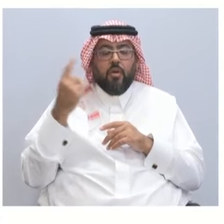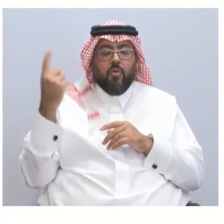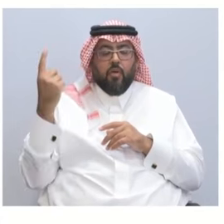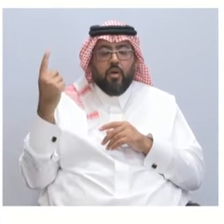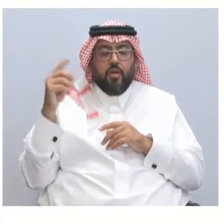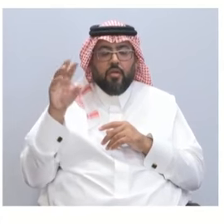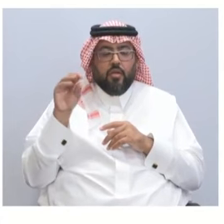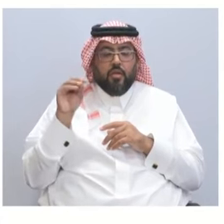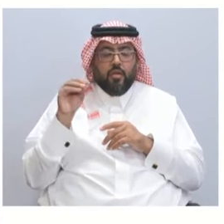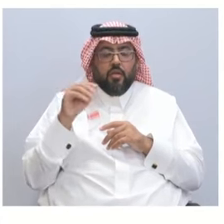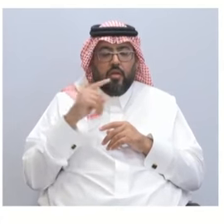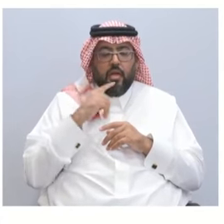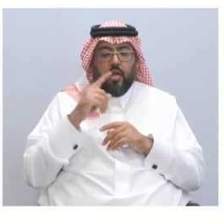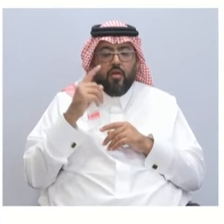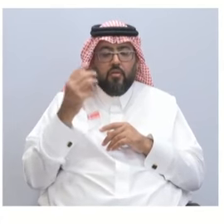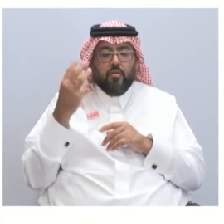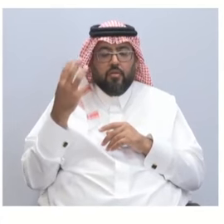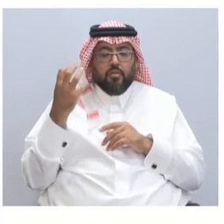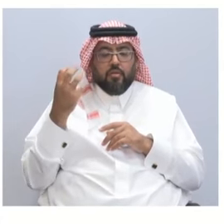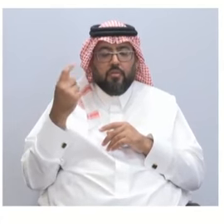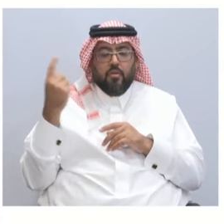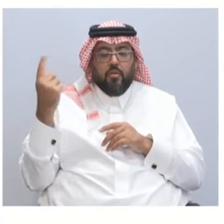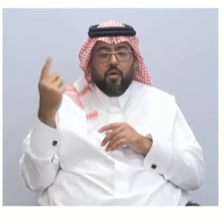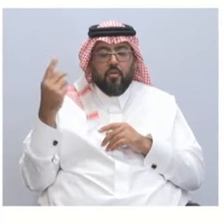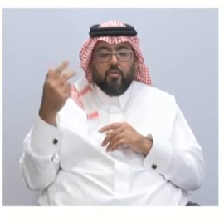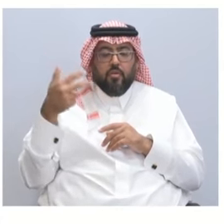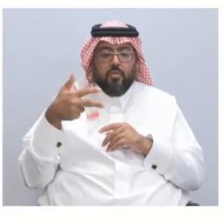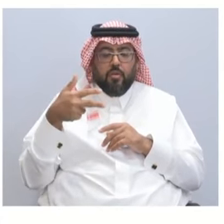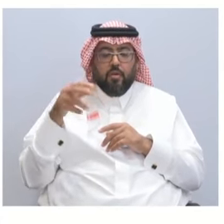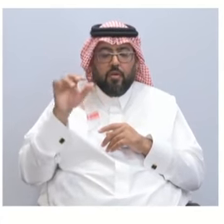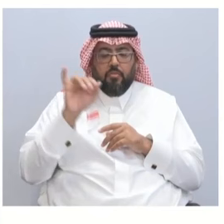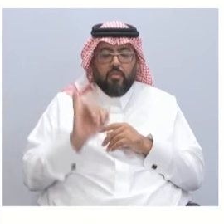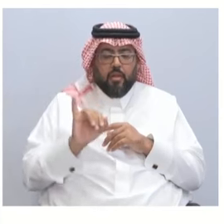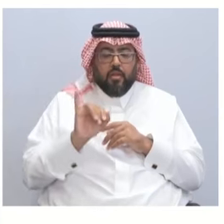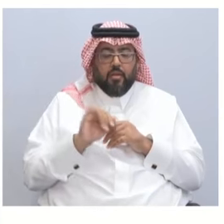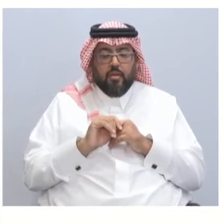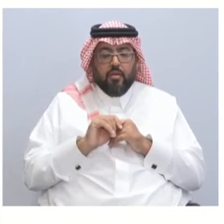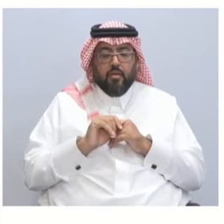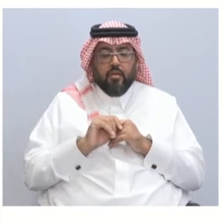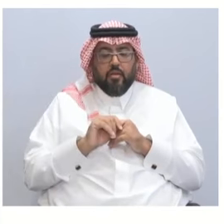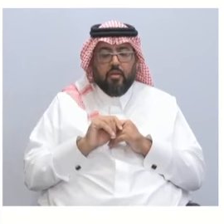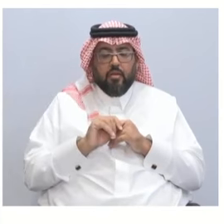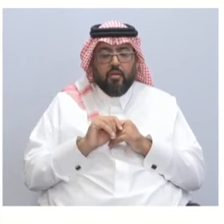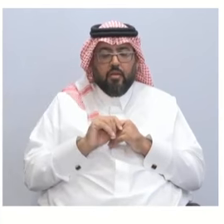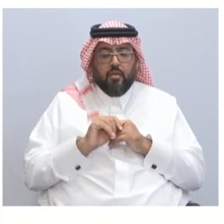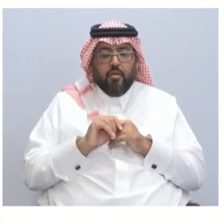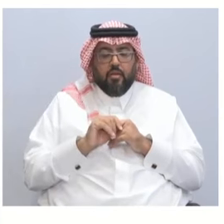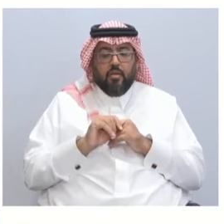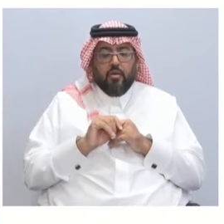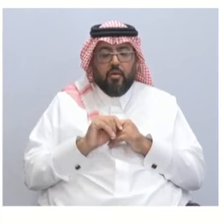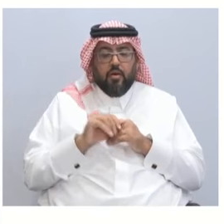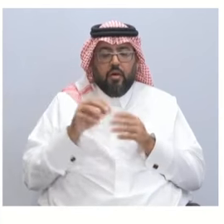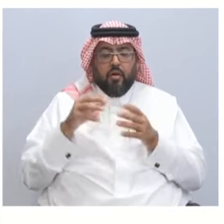1401 1981 ميلادي ولذا انشا مجلس